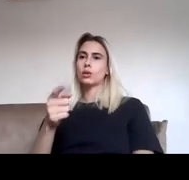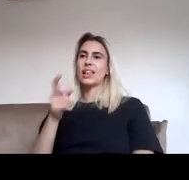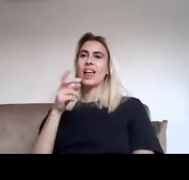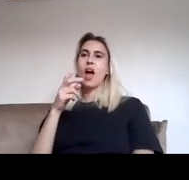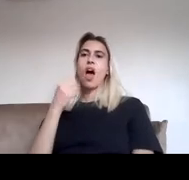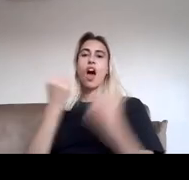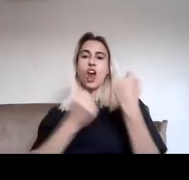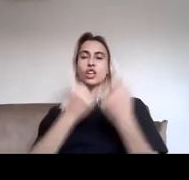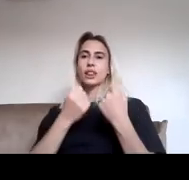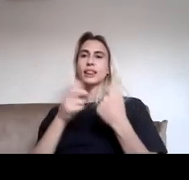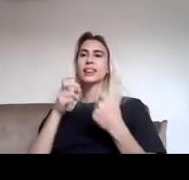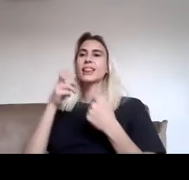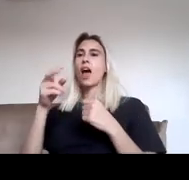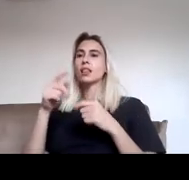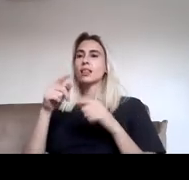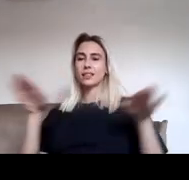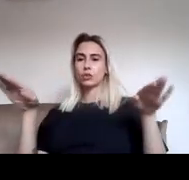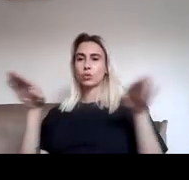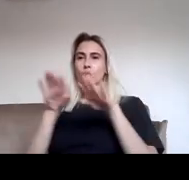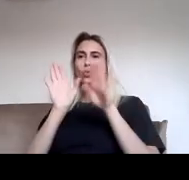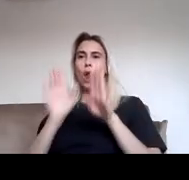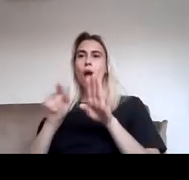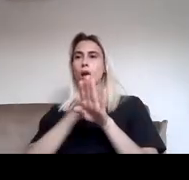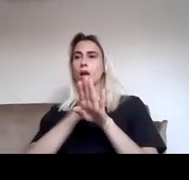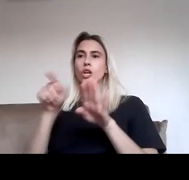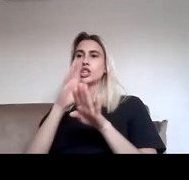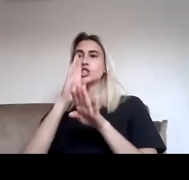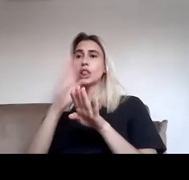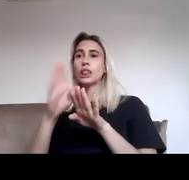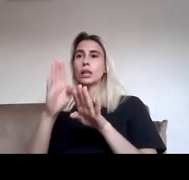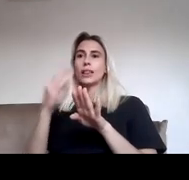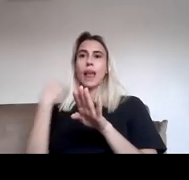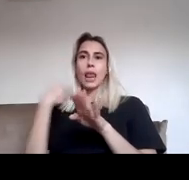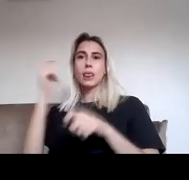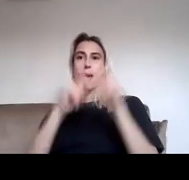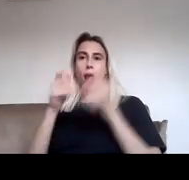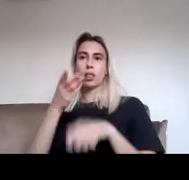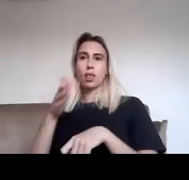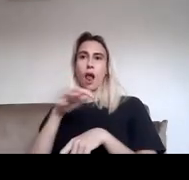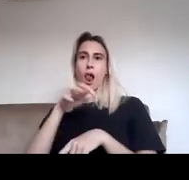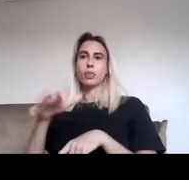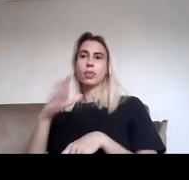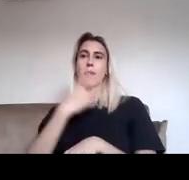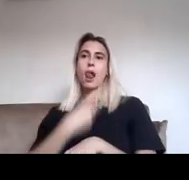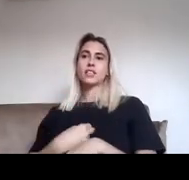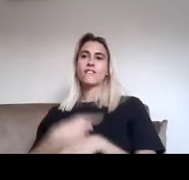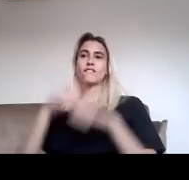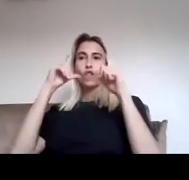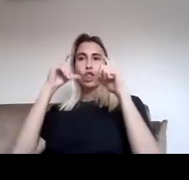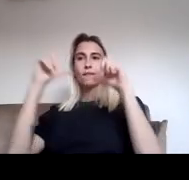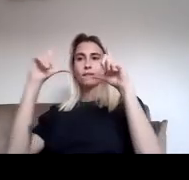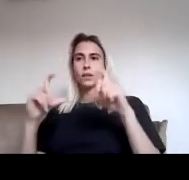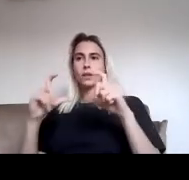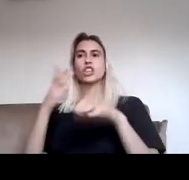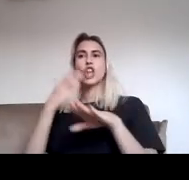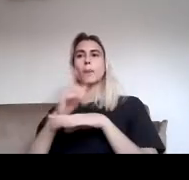araçla geldiği durak arasındaki platform arasında ciddi bir, yani ve yeni yapılan bir alan. Maalesef ve fotoğraflamışlar. Gerçekten